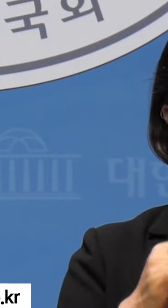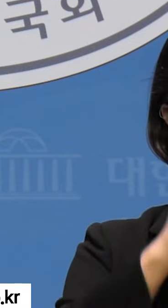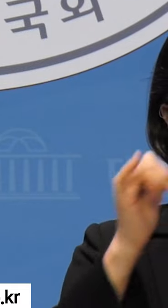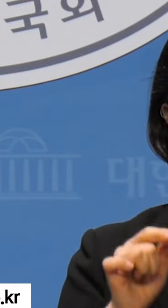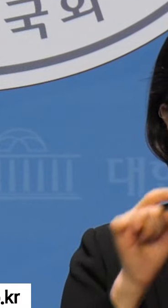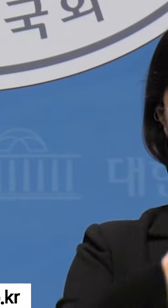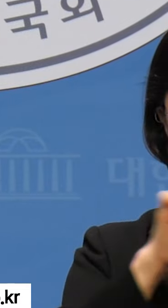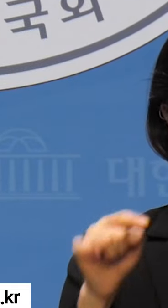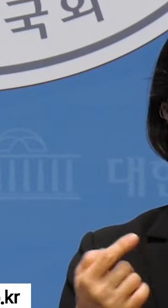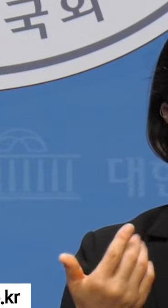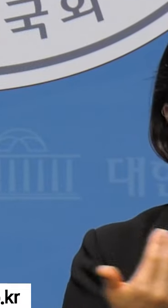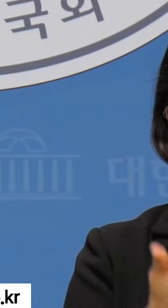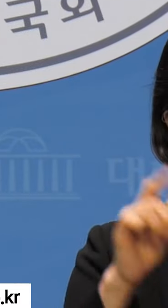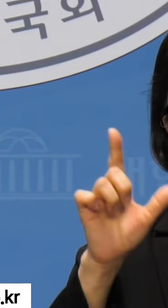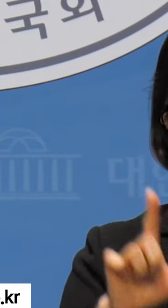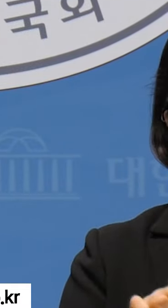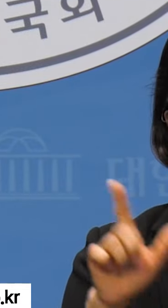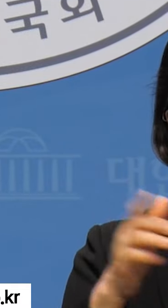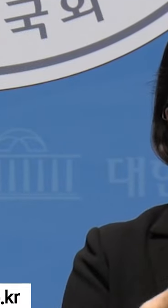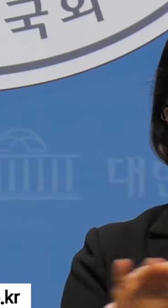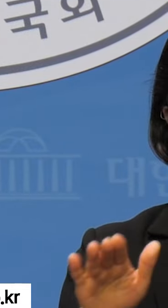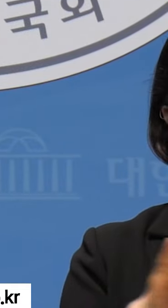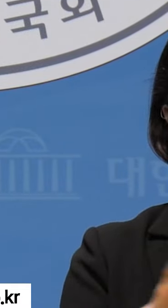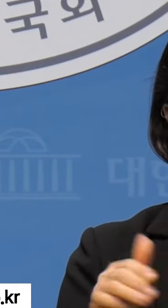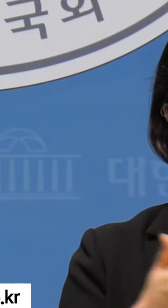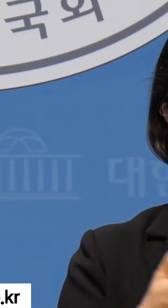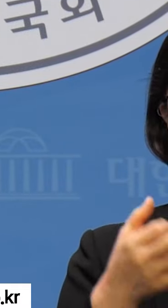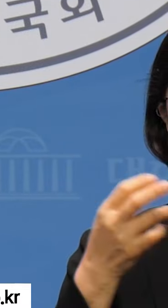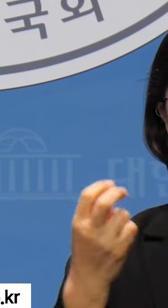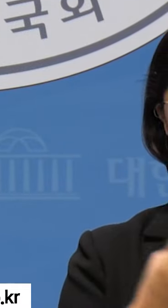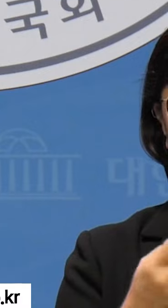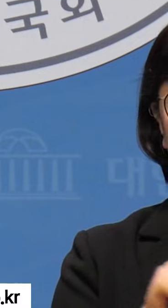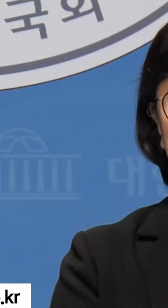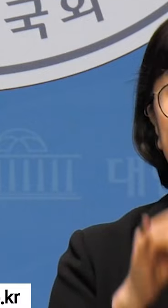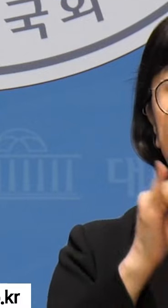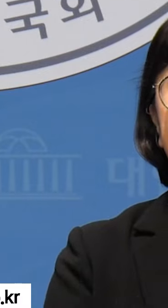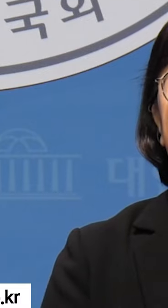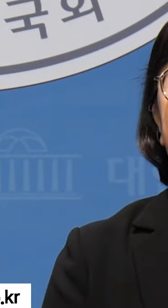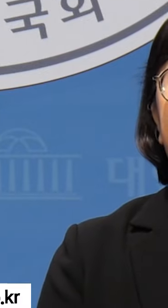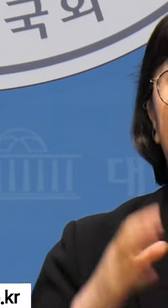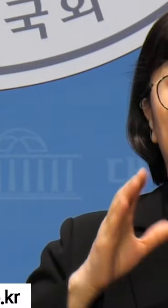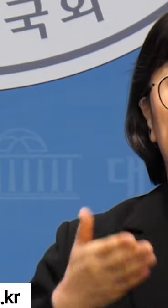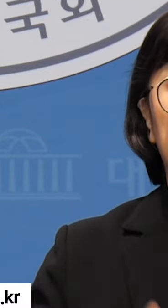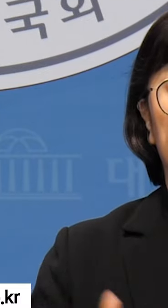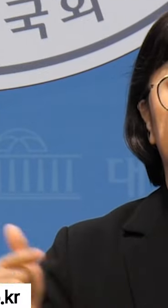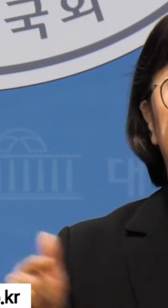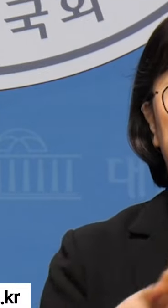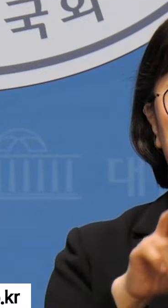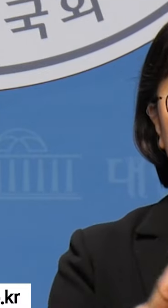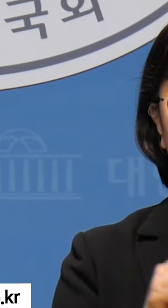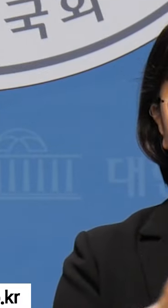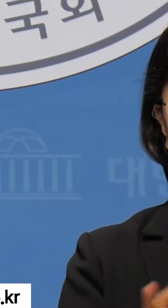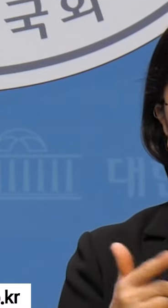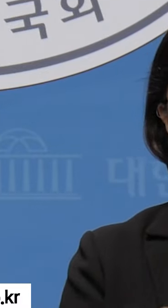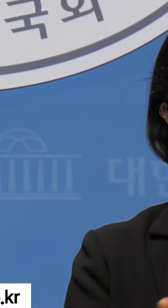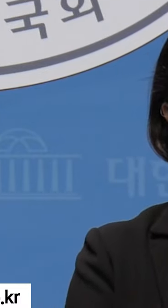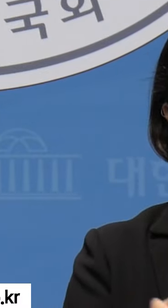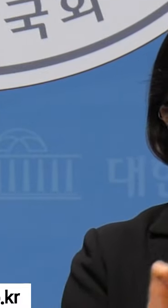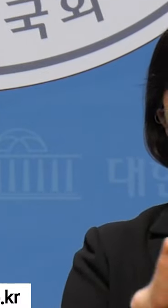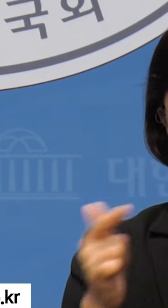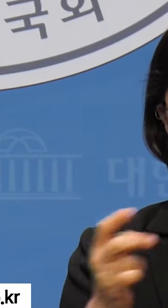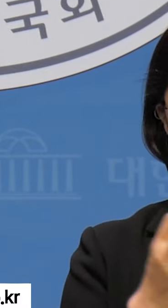양극화, 불평등 완화를 위한 해법을 제시해왔습니다. 저출생 문제 해결을 위해 여러 법안을